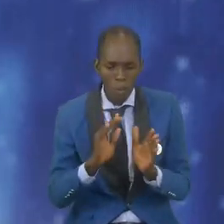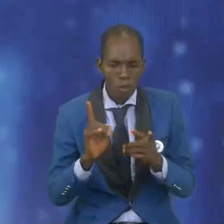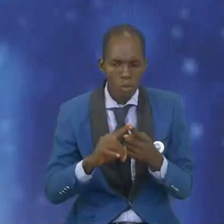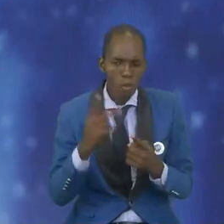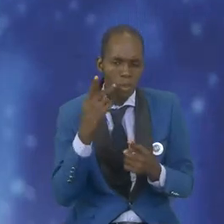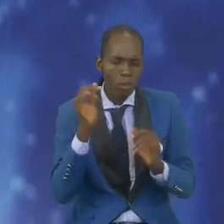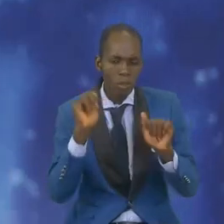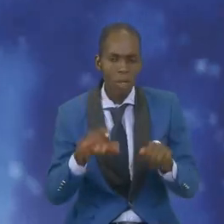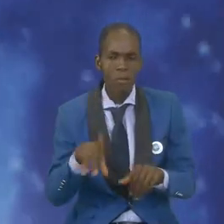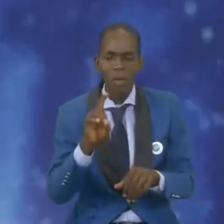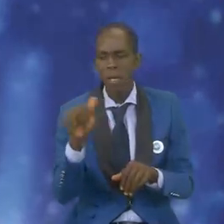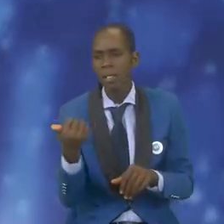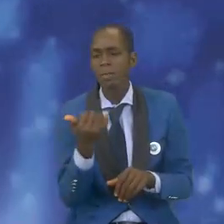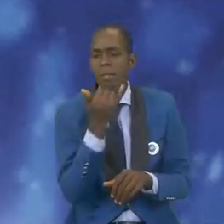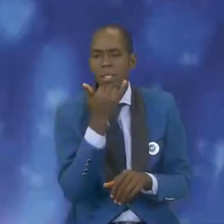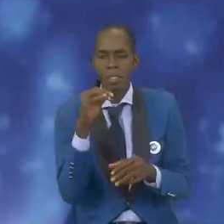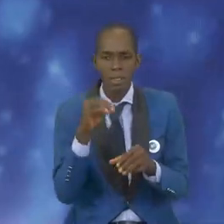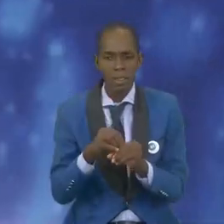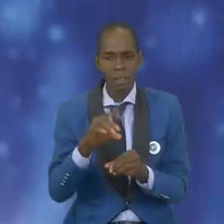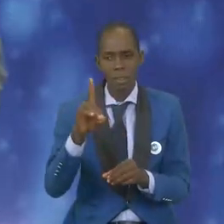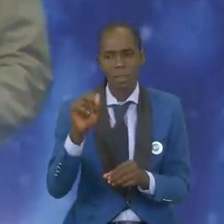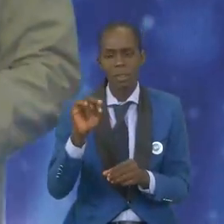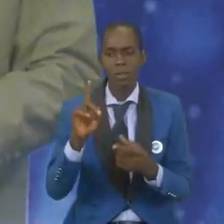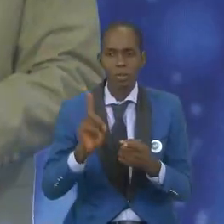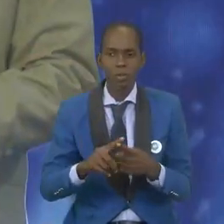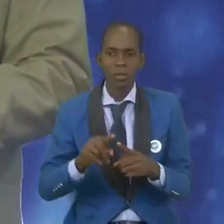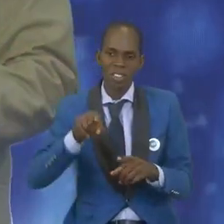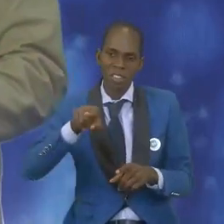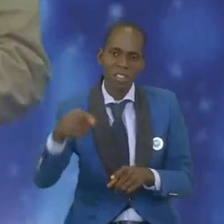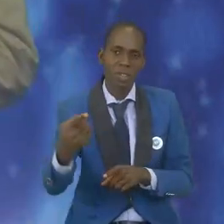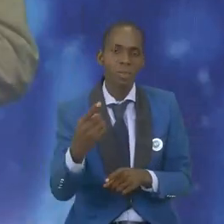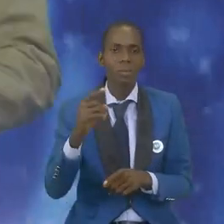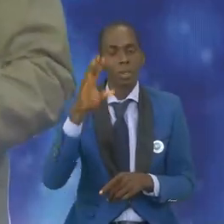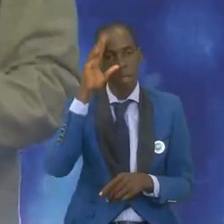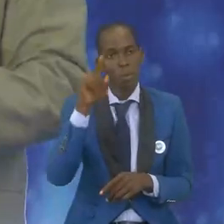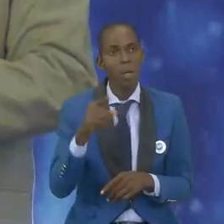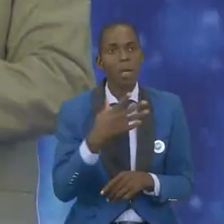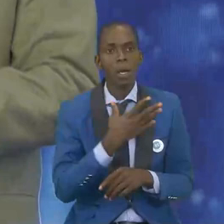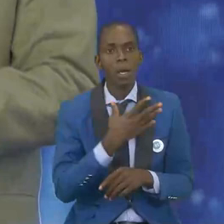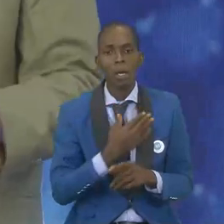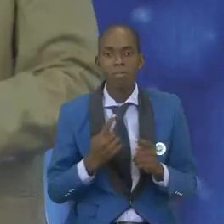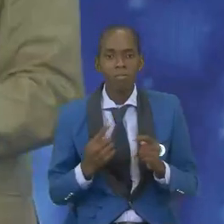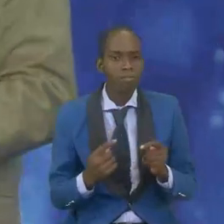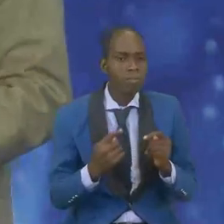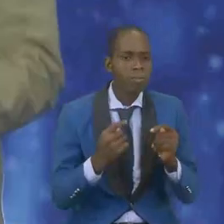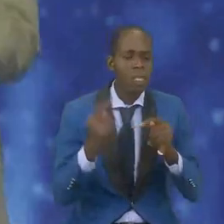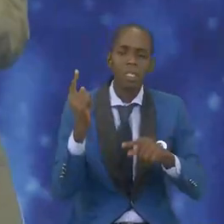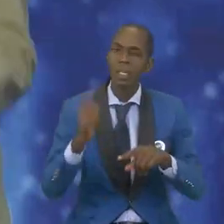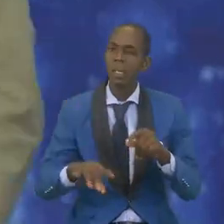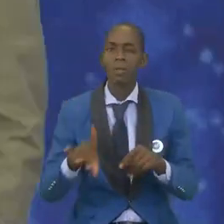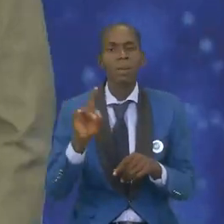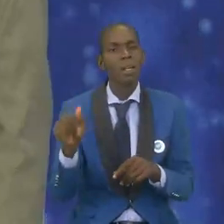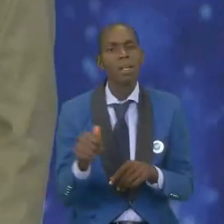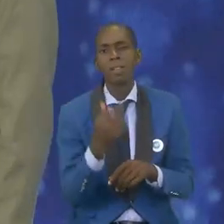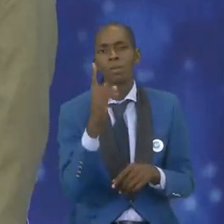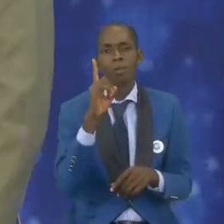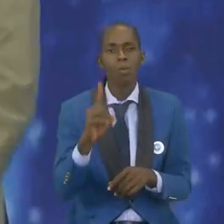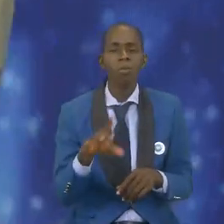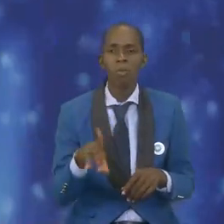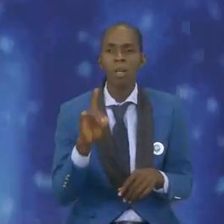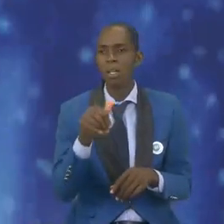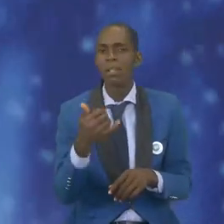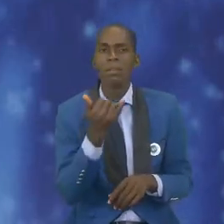oublié quelque part. Ils cherchaient donc une occasion d'accuser Daniel en ce qui concernait les affaires du royaume. Mais il ne put